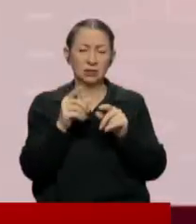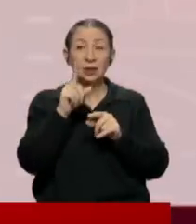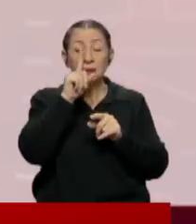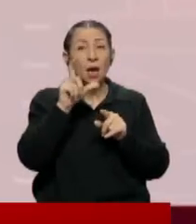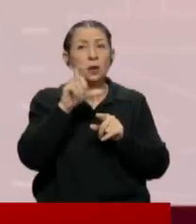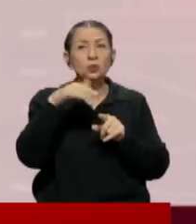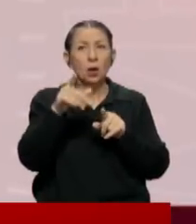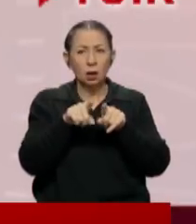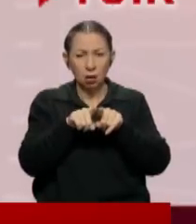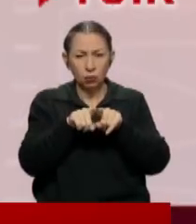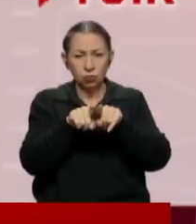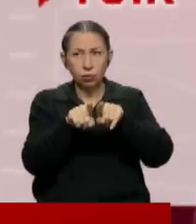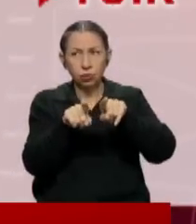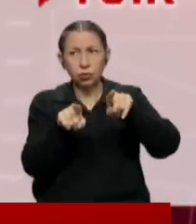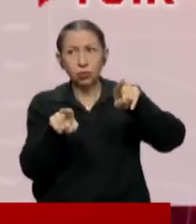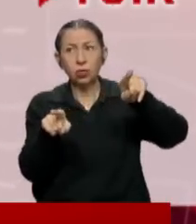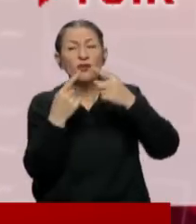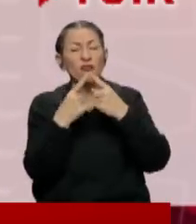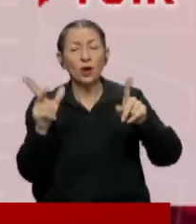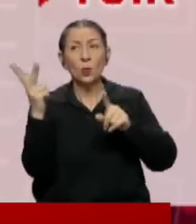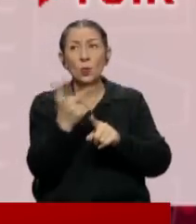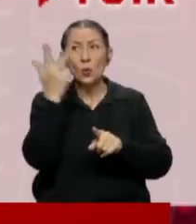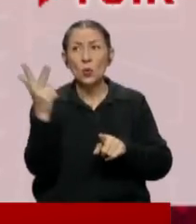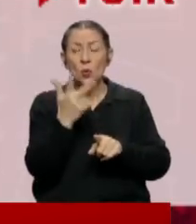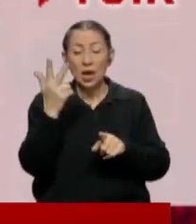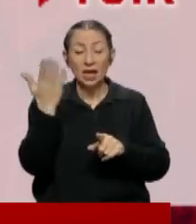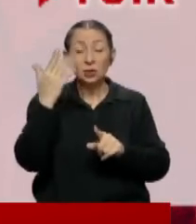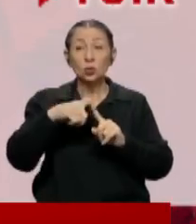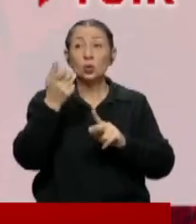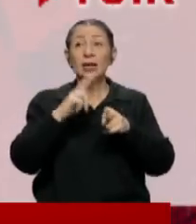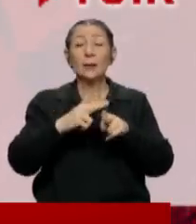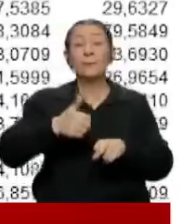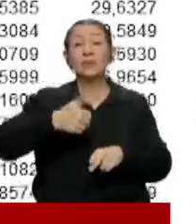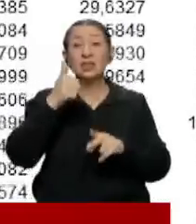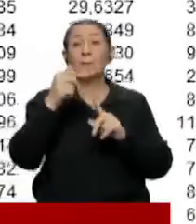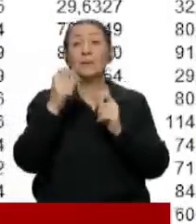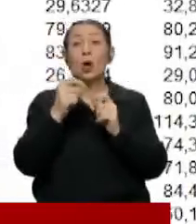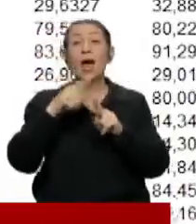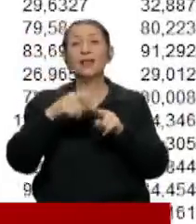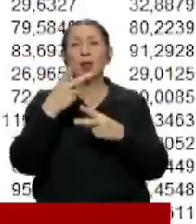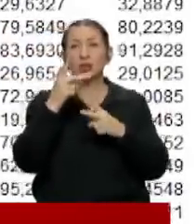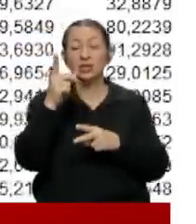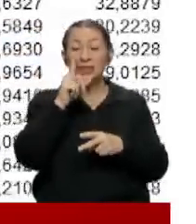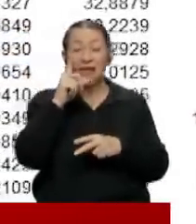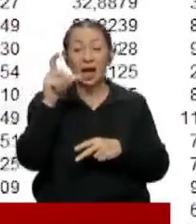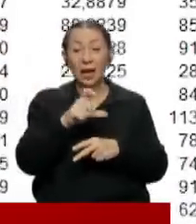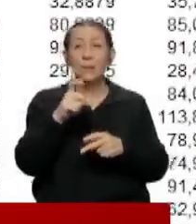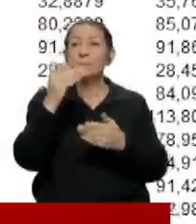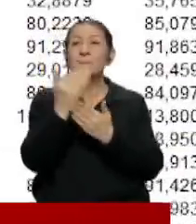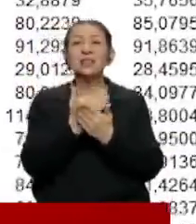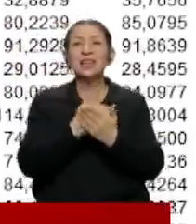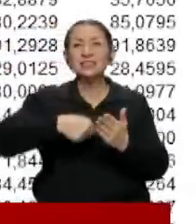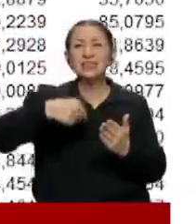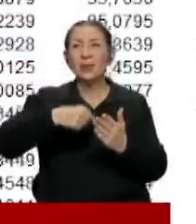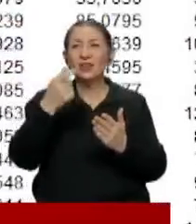ayından sonra o makas açıldı uçuruma dönüştü sebebini eski TÜİK başkanı Birol Aydemir açıkladı nisan ayında TÜİK madde